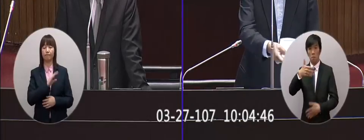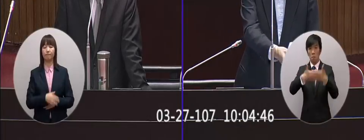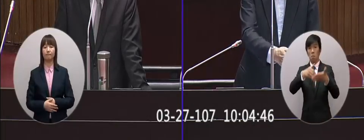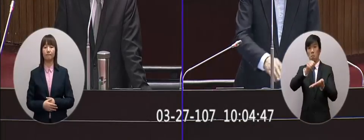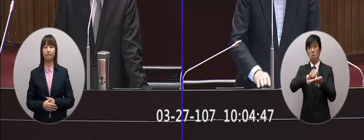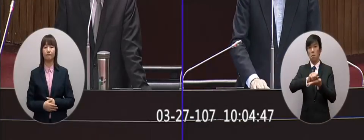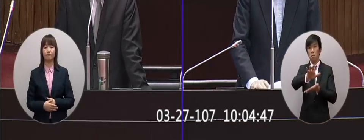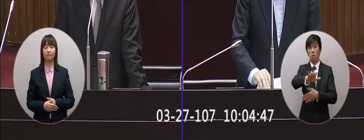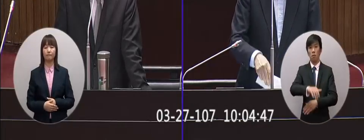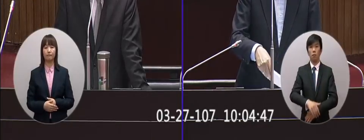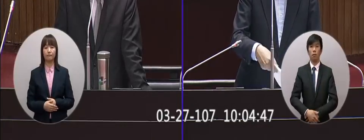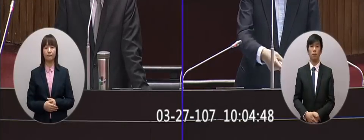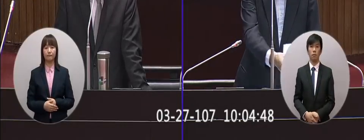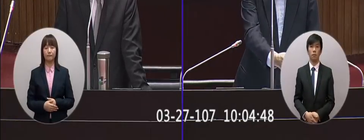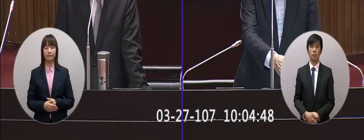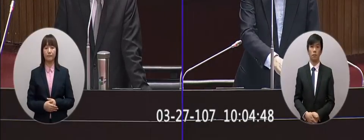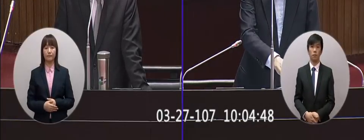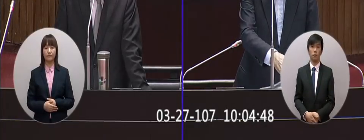然。